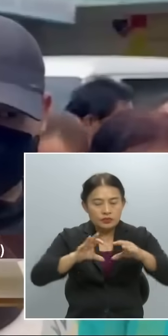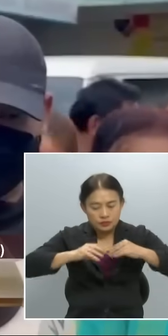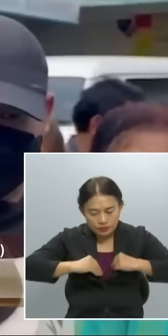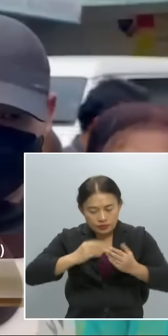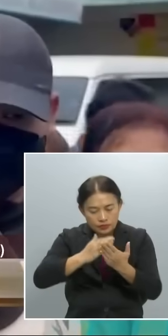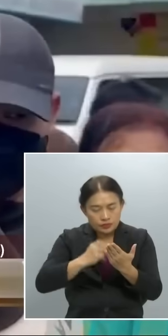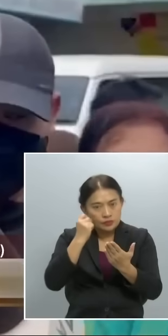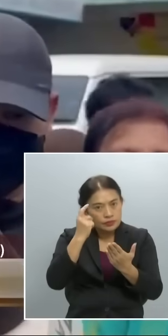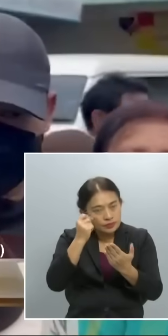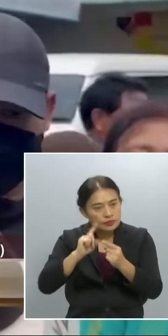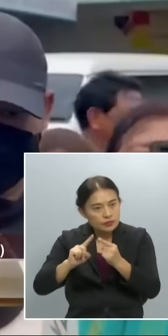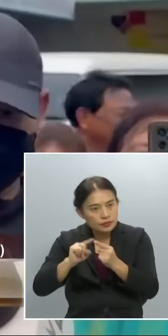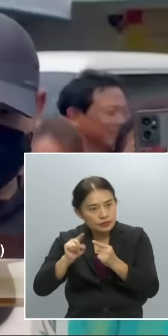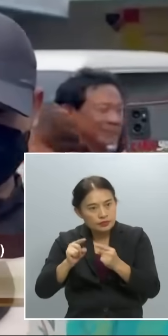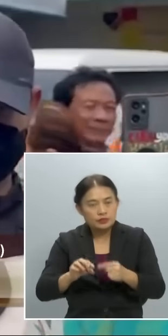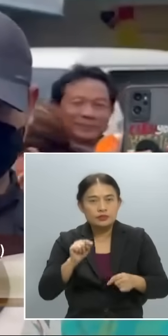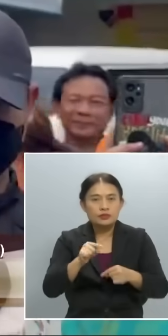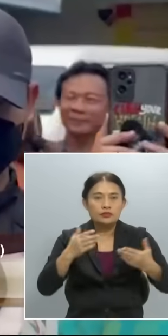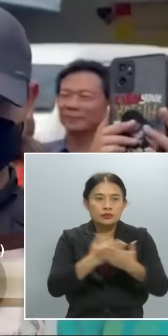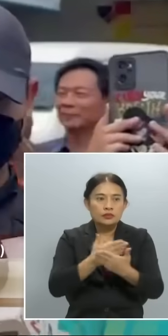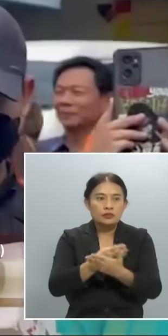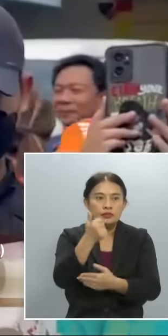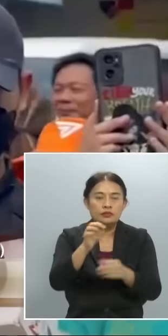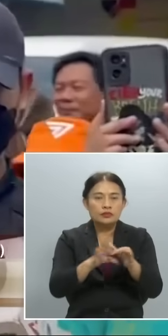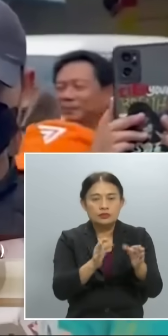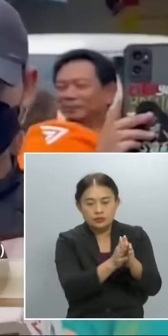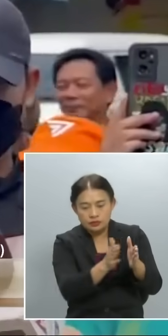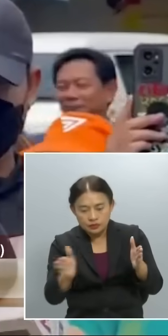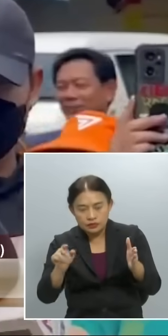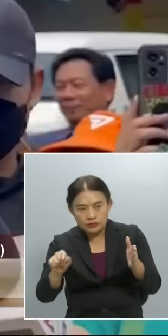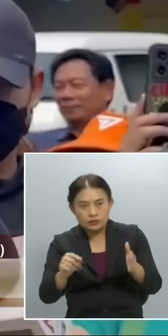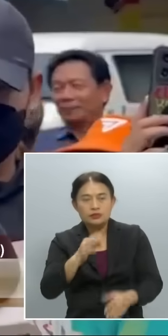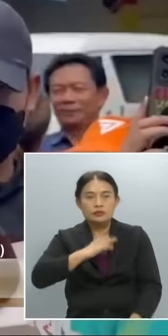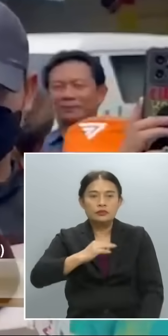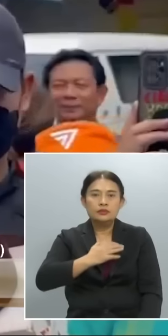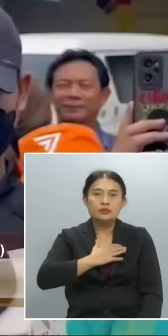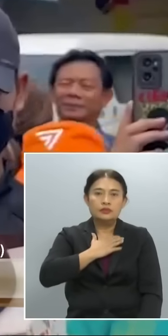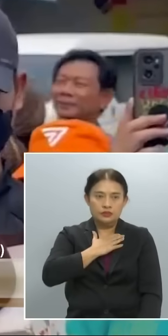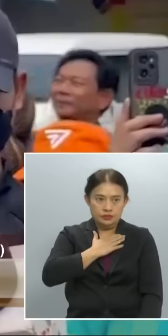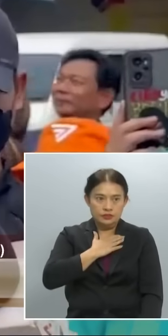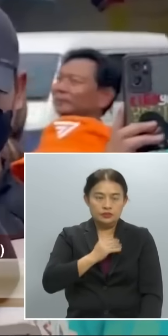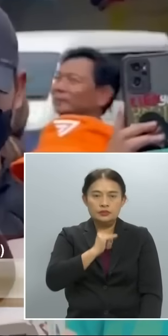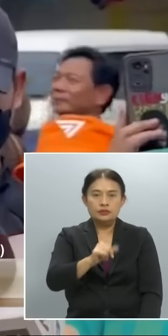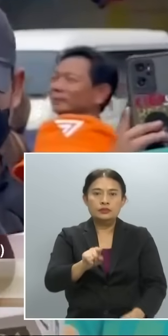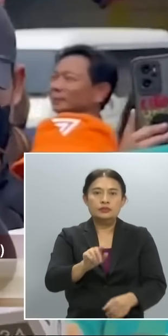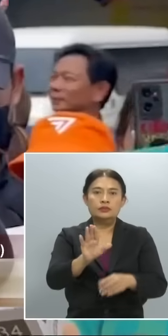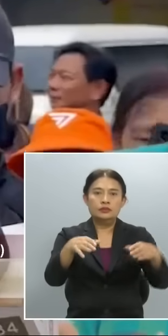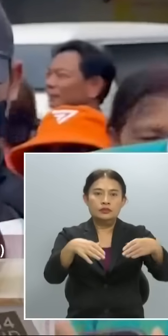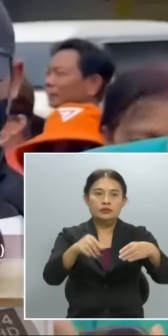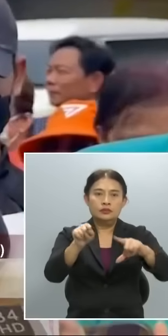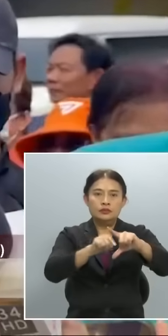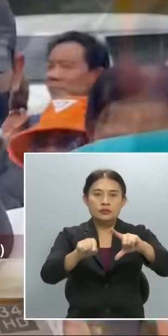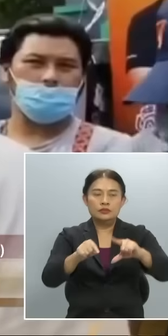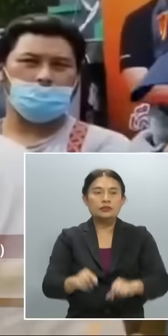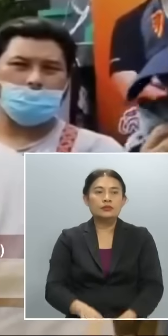ใจในการที่จะสร้างความเปลี่ยนแปลงอย่างยั่งยืนต้องทำยังไงบ้างเพราะฉะนั้นเนี่ยผมรู้สึกภูมิใจในการเดินทางของพรรคก้าวไกลเป็นอย่างยิ่งครับไม่มีความเสีย